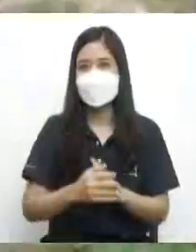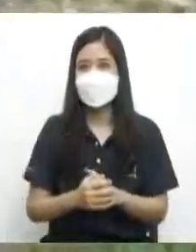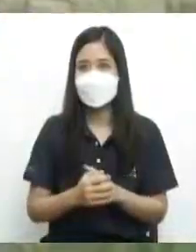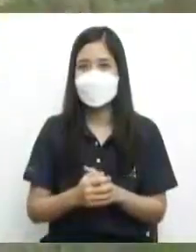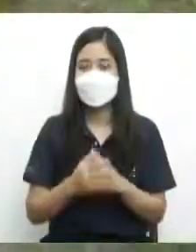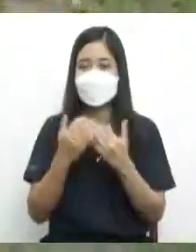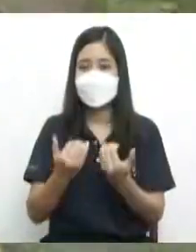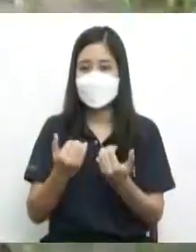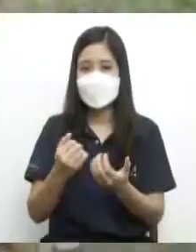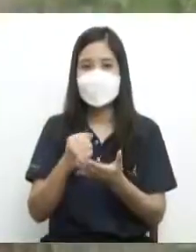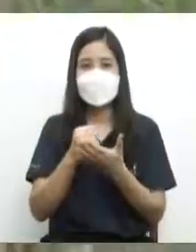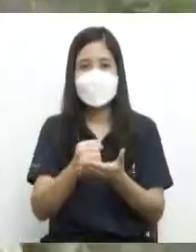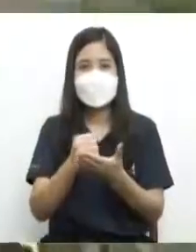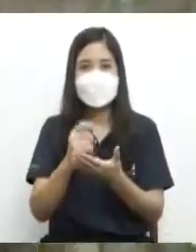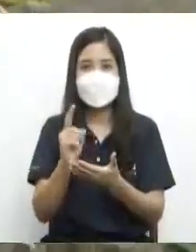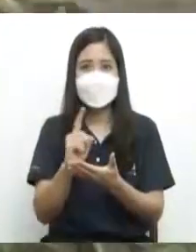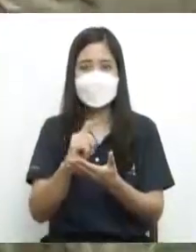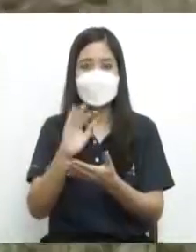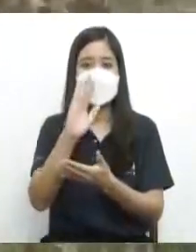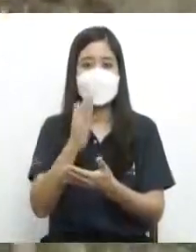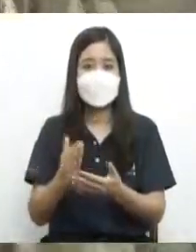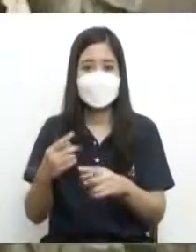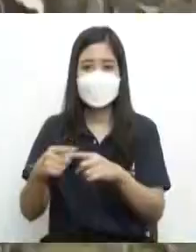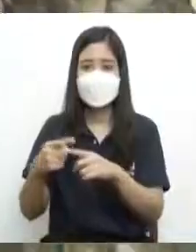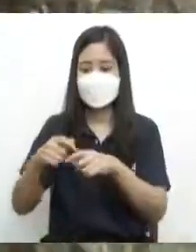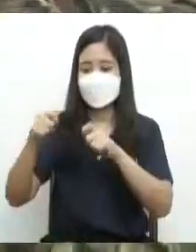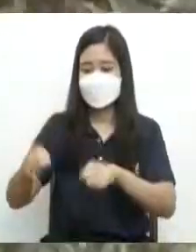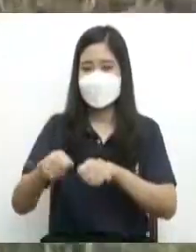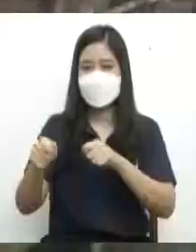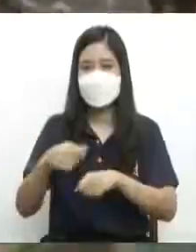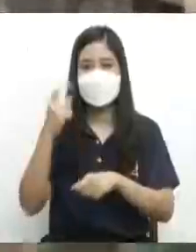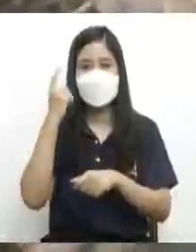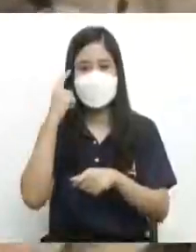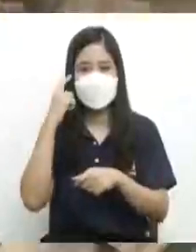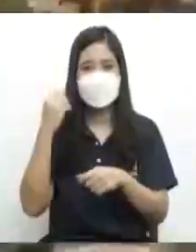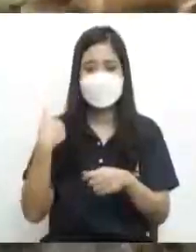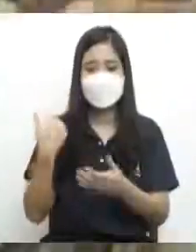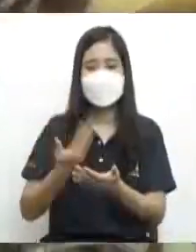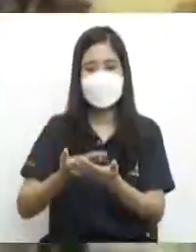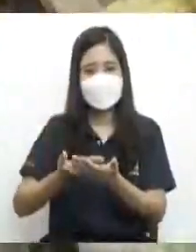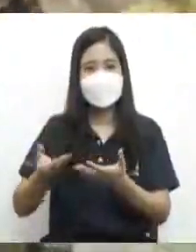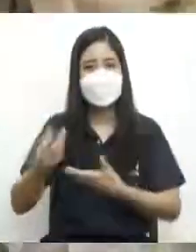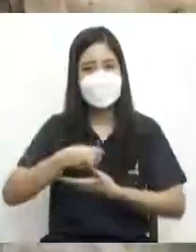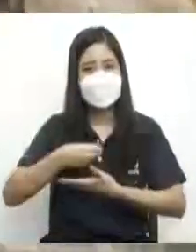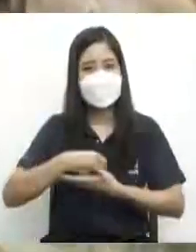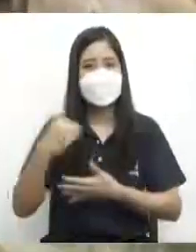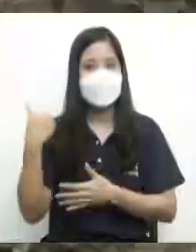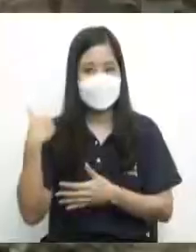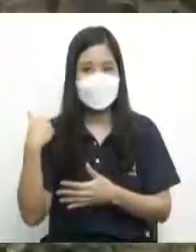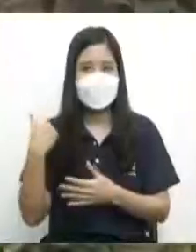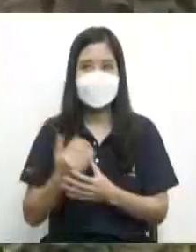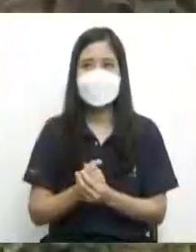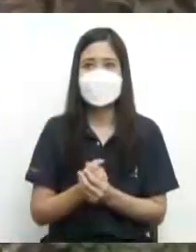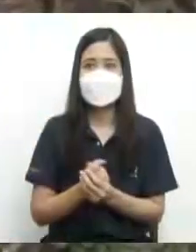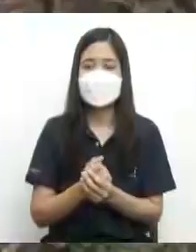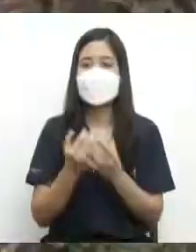ถลดต้นทุนได้อย่างเห็นเลยค่ะหนึ่งเลยที่เกษตรกรได้เนี่ยเป็นการลดรายจ่ายเกาะให้กับเกษตรกรนะคะแล้วก็การล